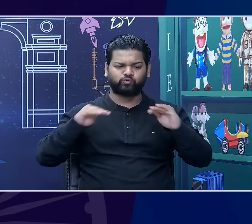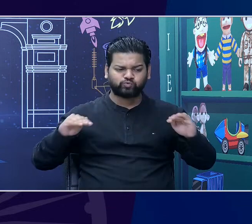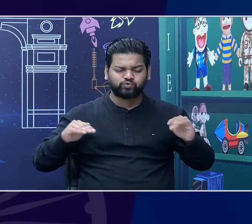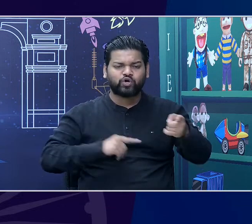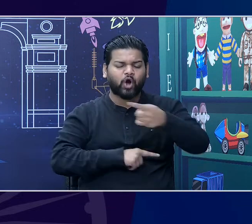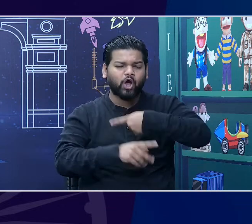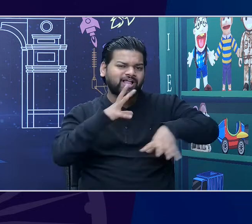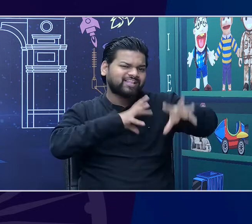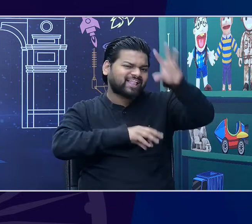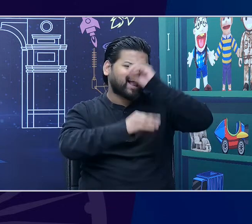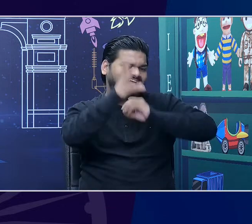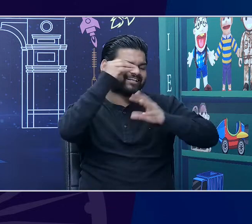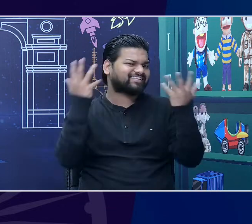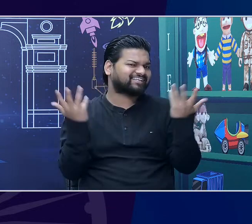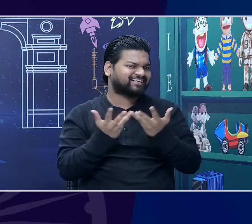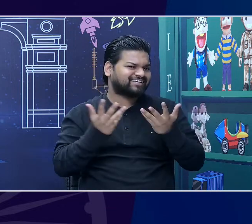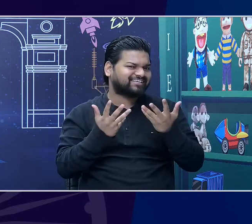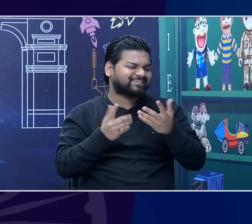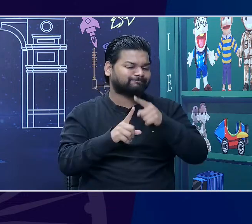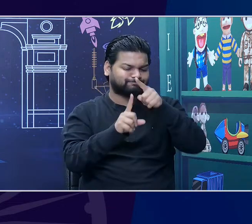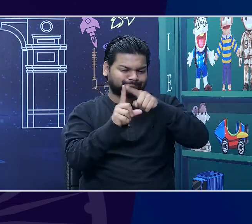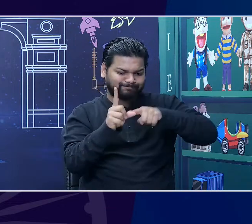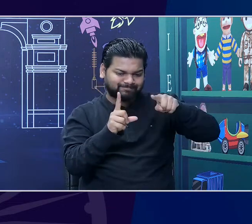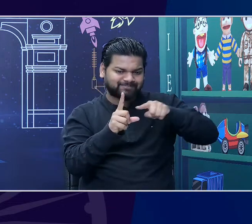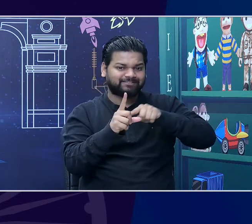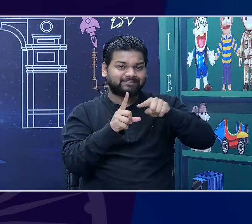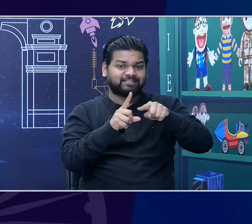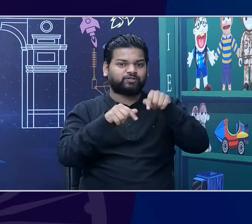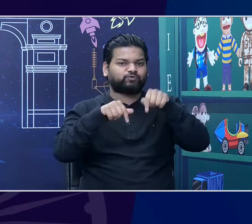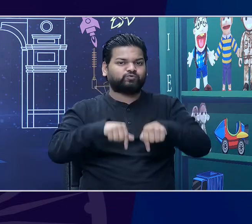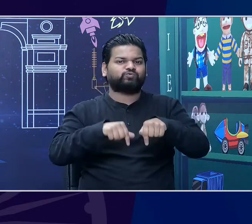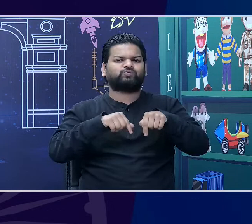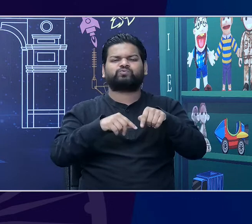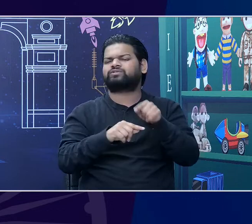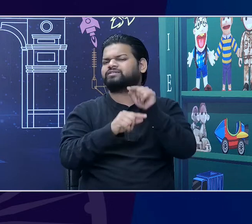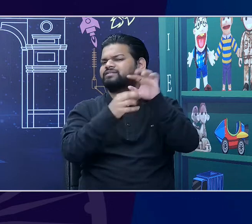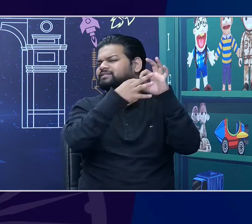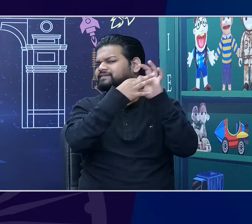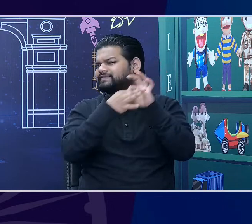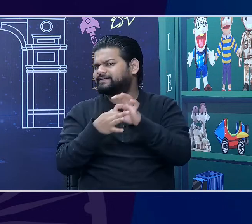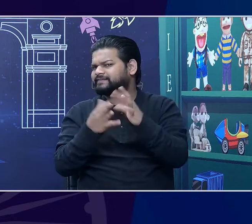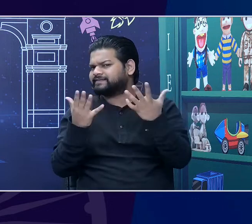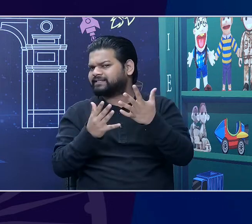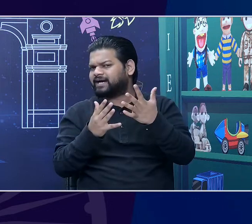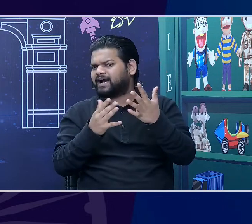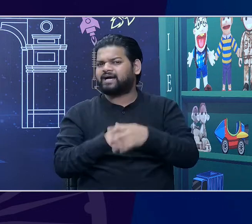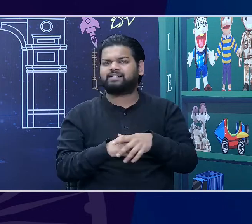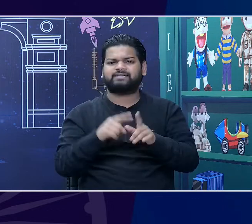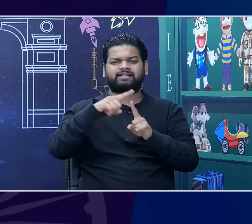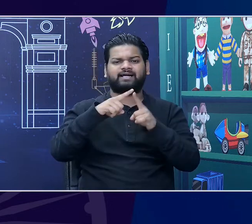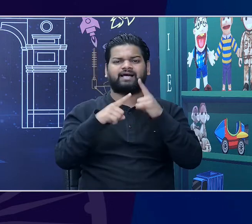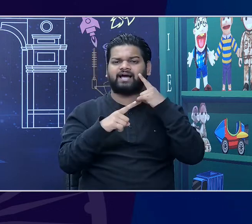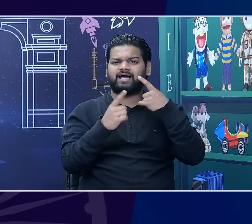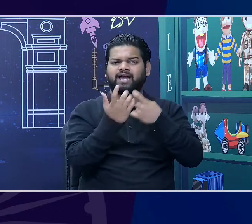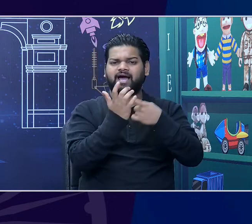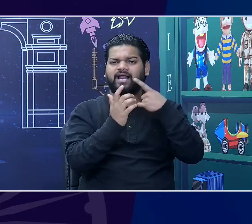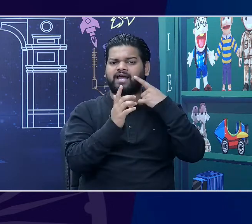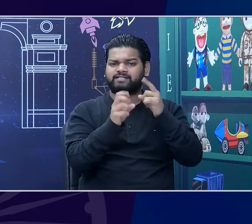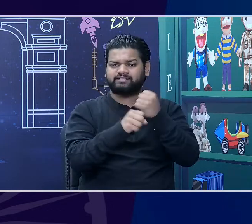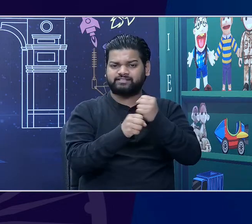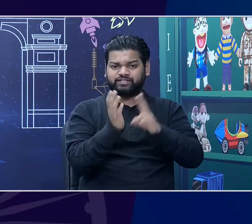और वी आर गोइंग टू इंट्रोड्यूस अबाउट ट्रिग्नोमेट्रिक रेशियोज़, है ना. तो हम शुरुआत करते हैं कि